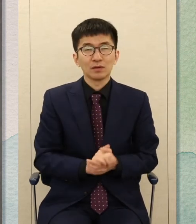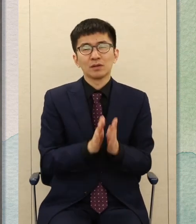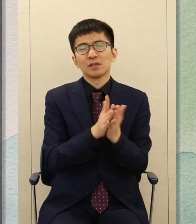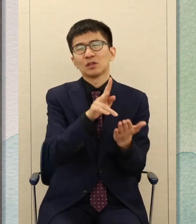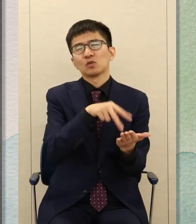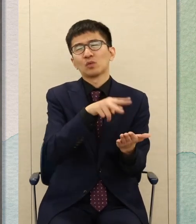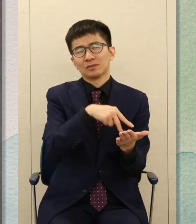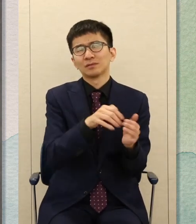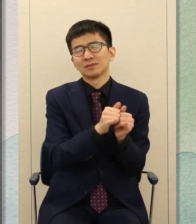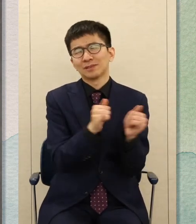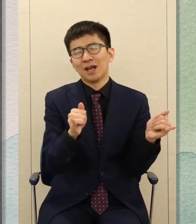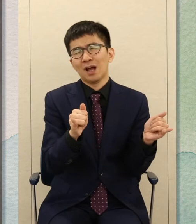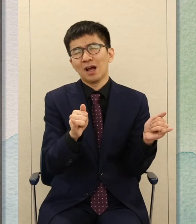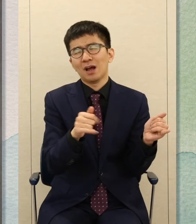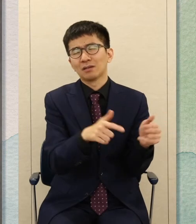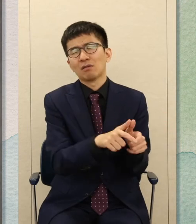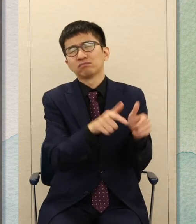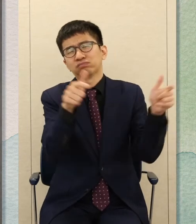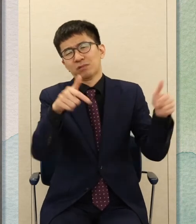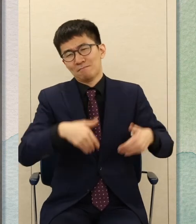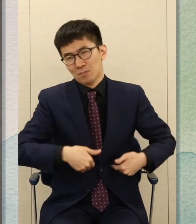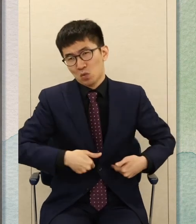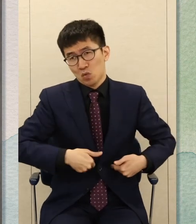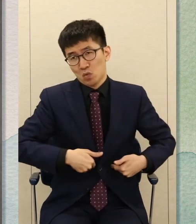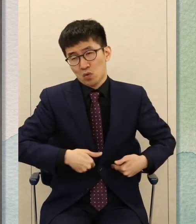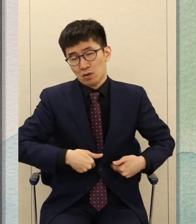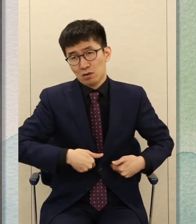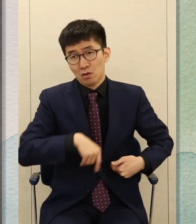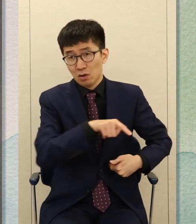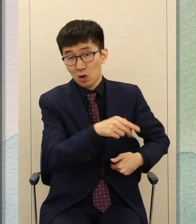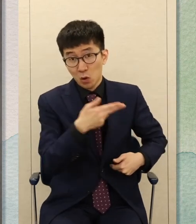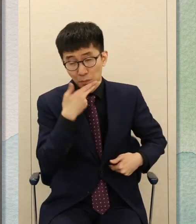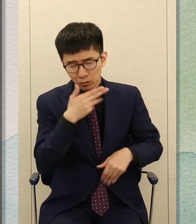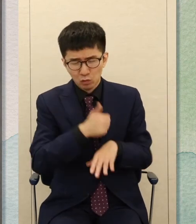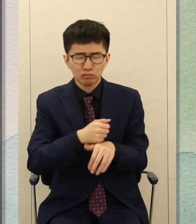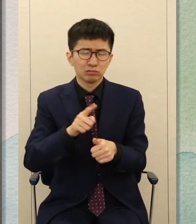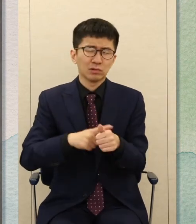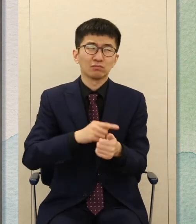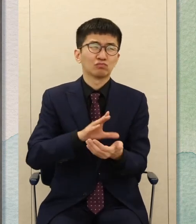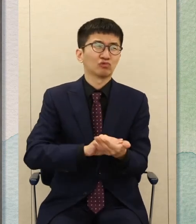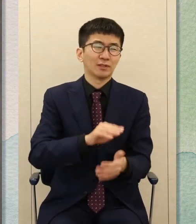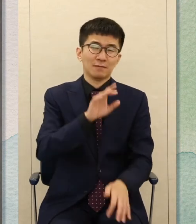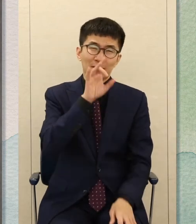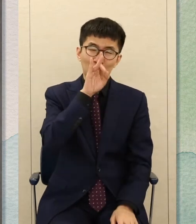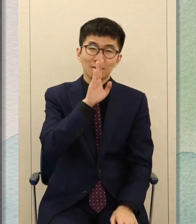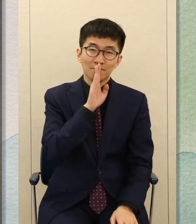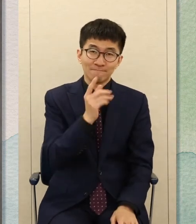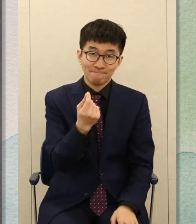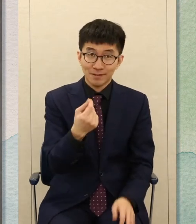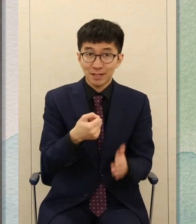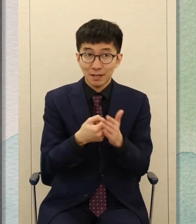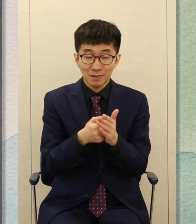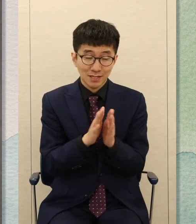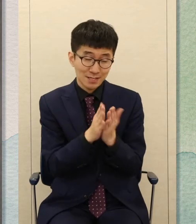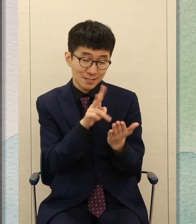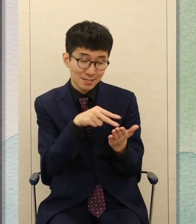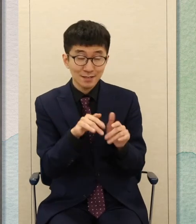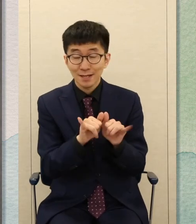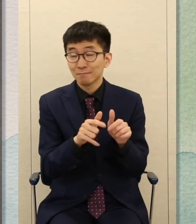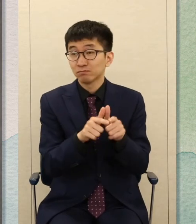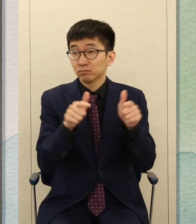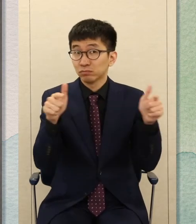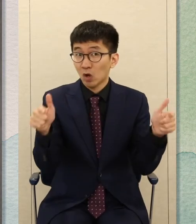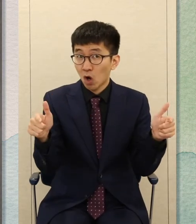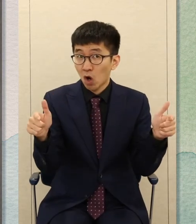거다. 예, 독자를 어떻게 하면 늘릴 수 있을까? 결국 저렇게 책을 이야기하는 사람들이 많이 늘어나는 예,